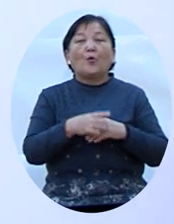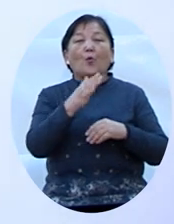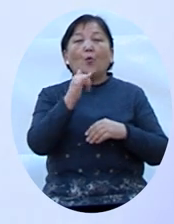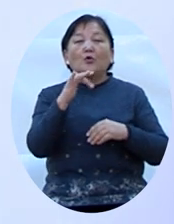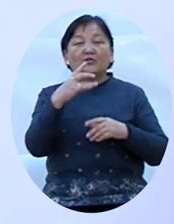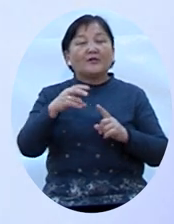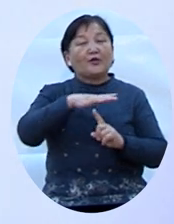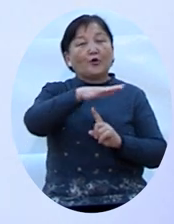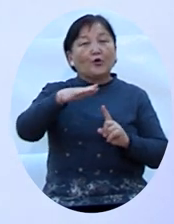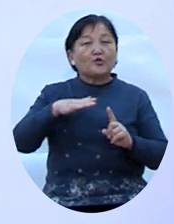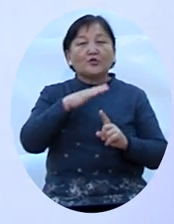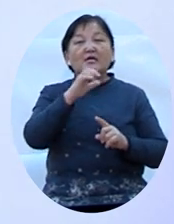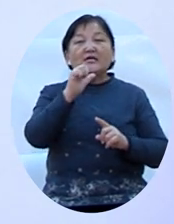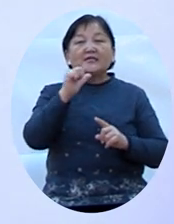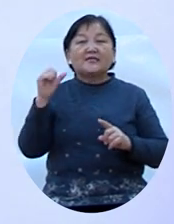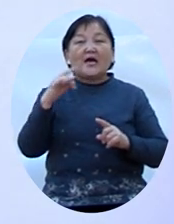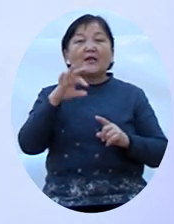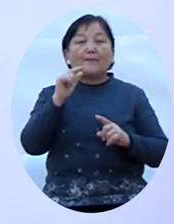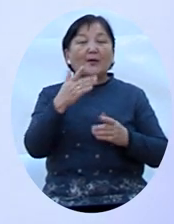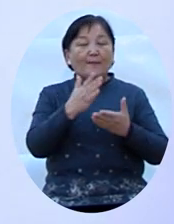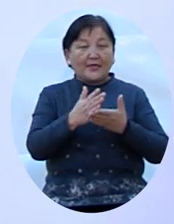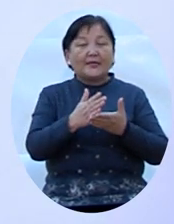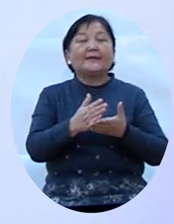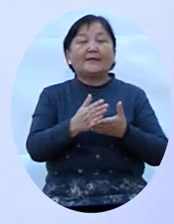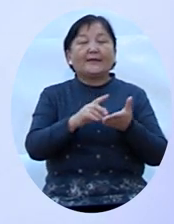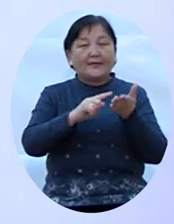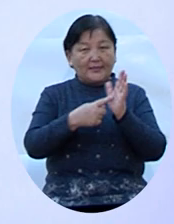уусмалын орчин сарман гэдгийг илэрхийлж байна.